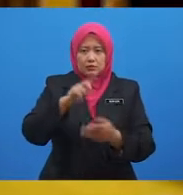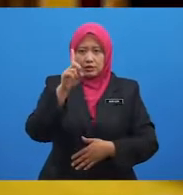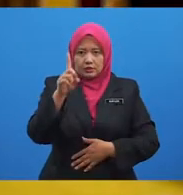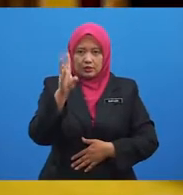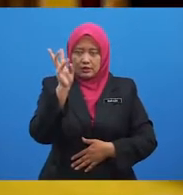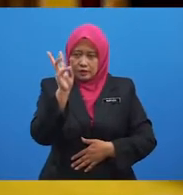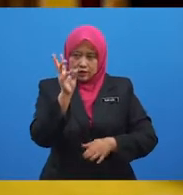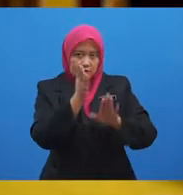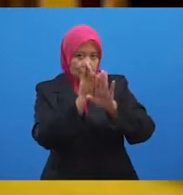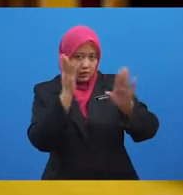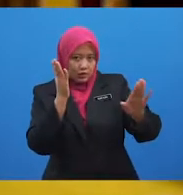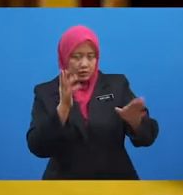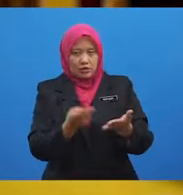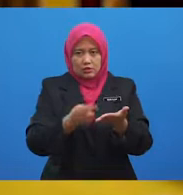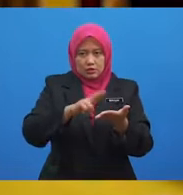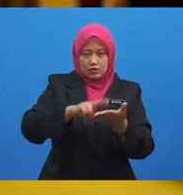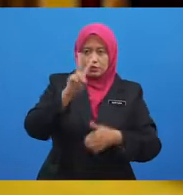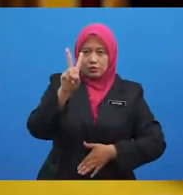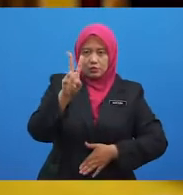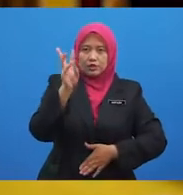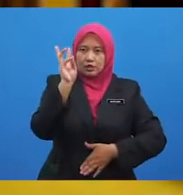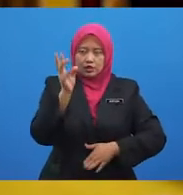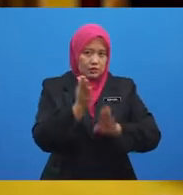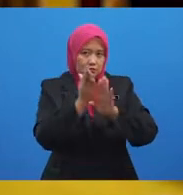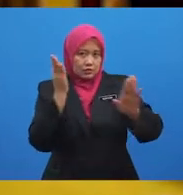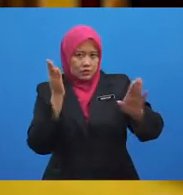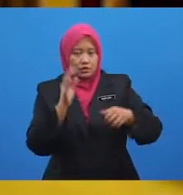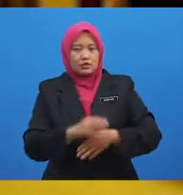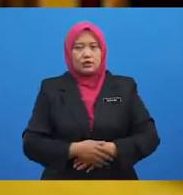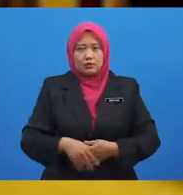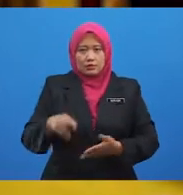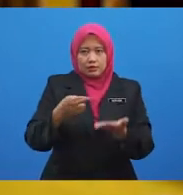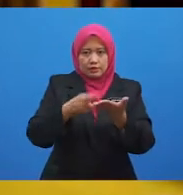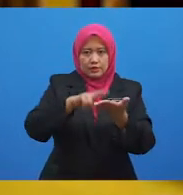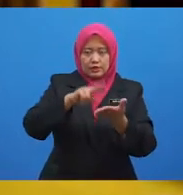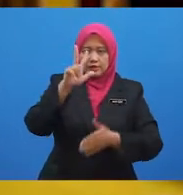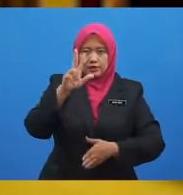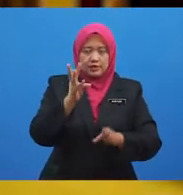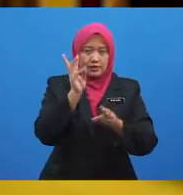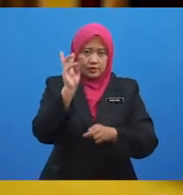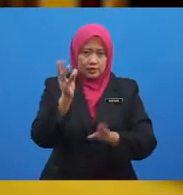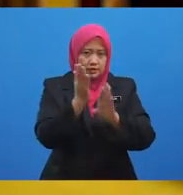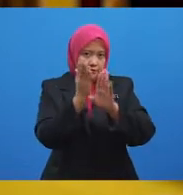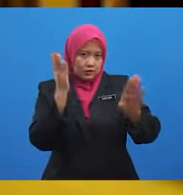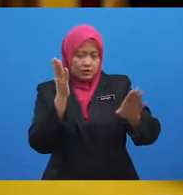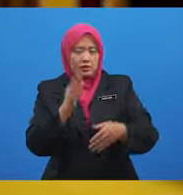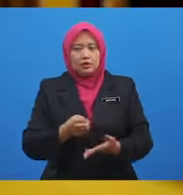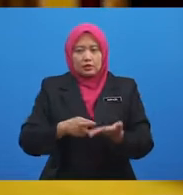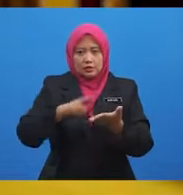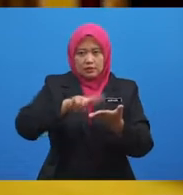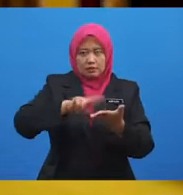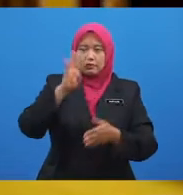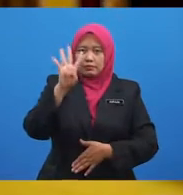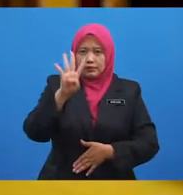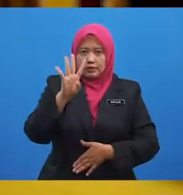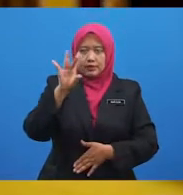kedua 6 baris, rangkap ketiga 6 baris, rangkap keempat 8 baris